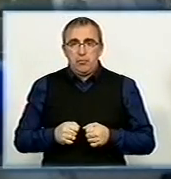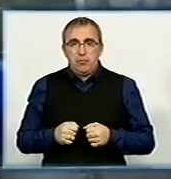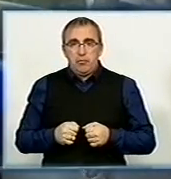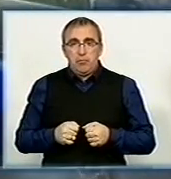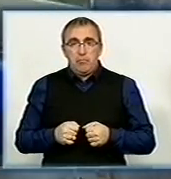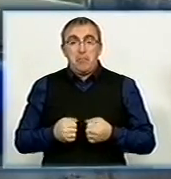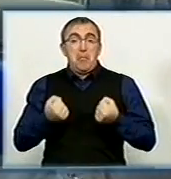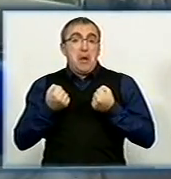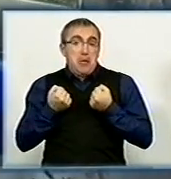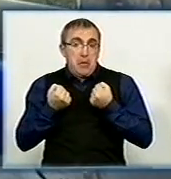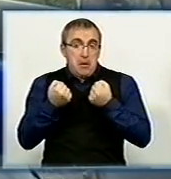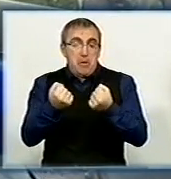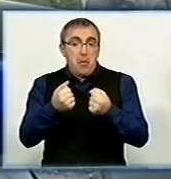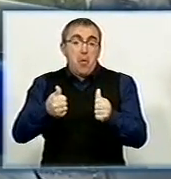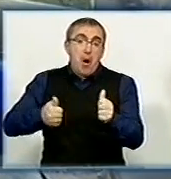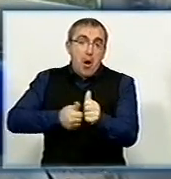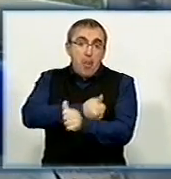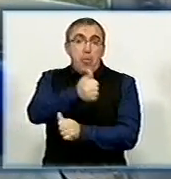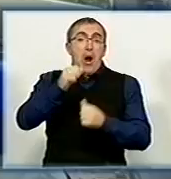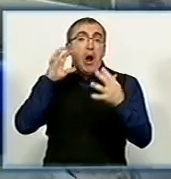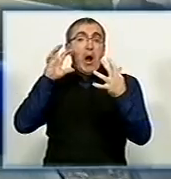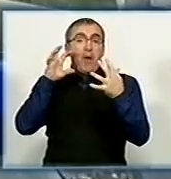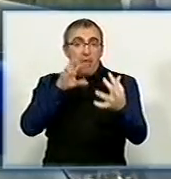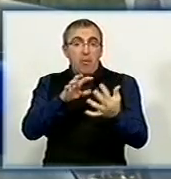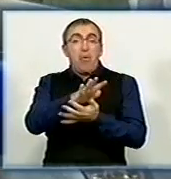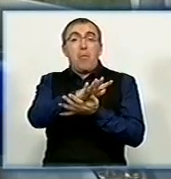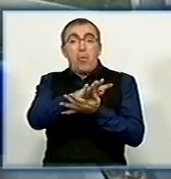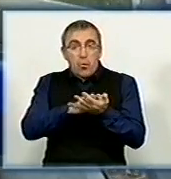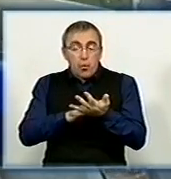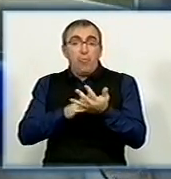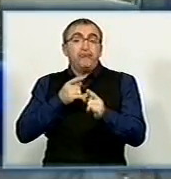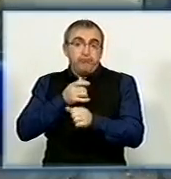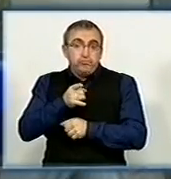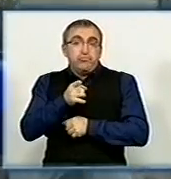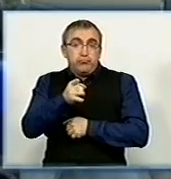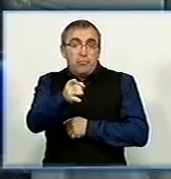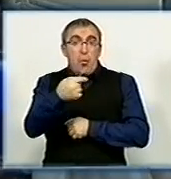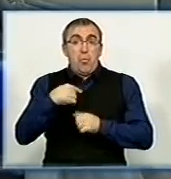Їхав, обогнав автобус. Продовжую